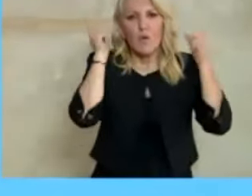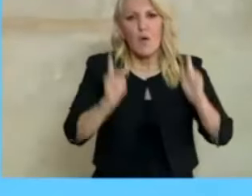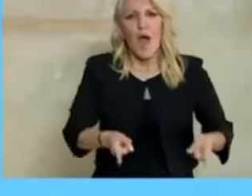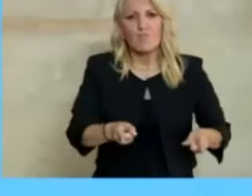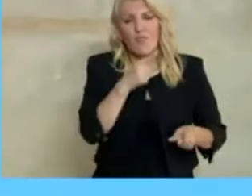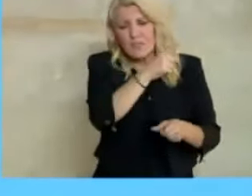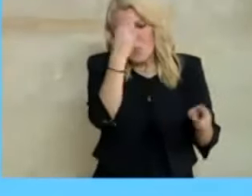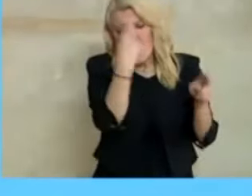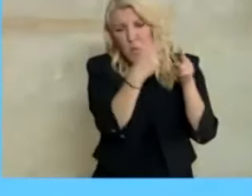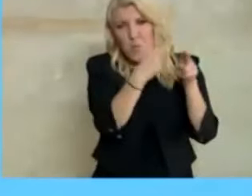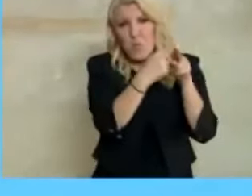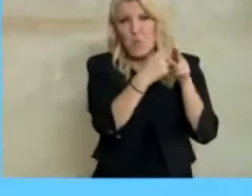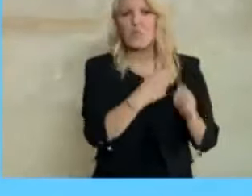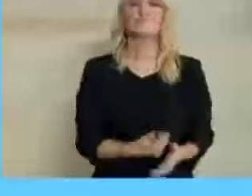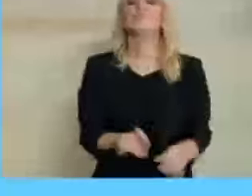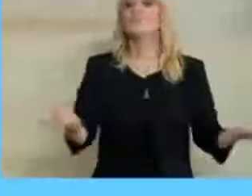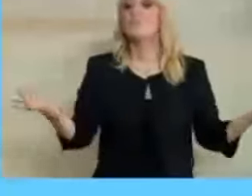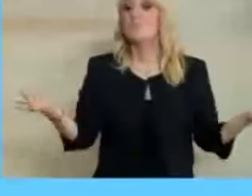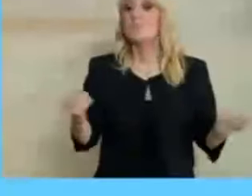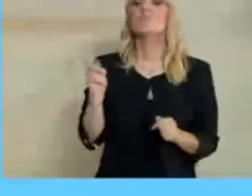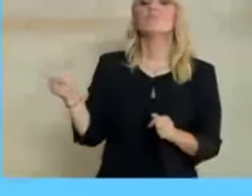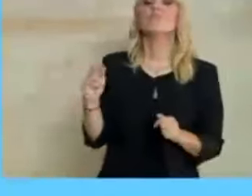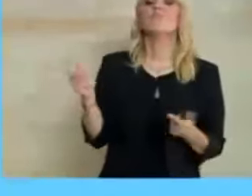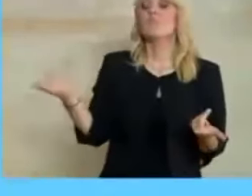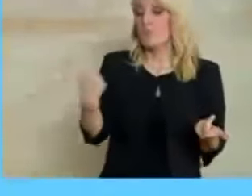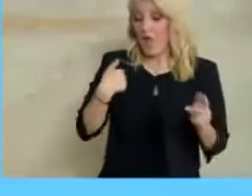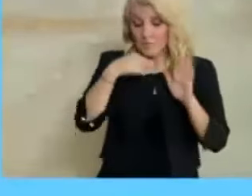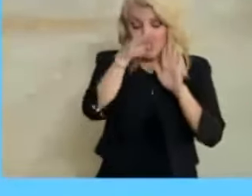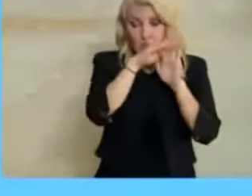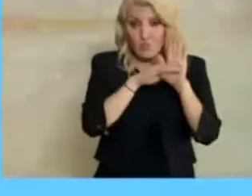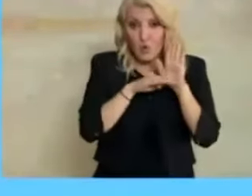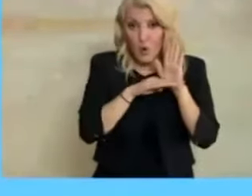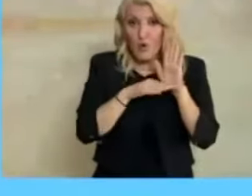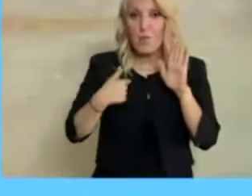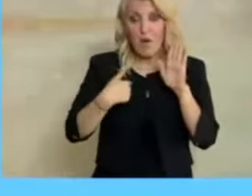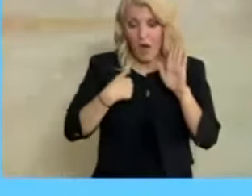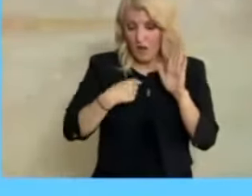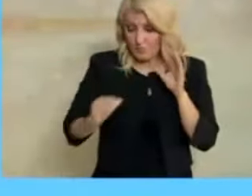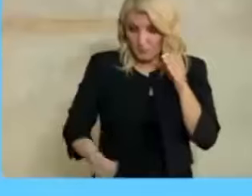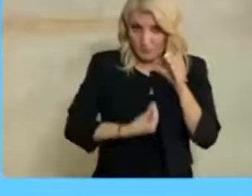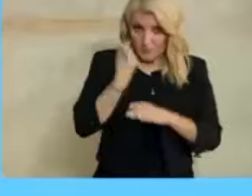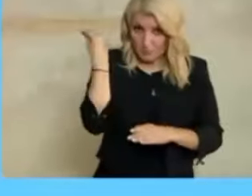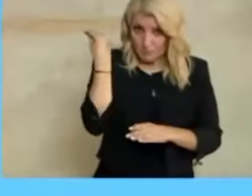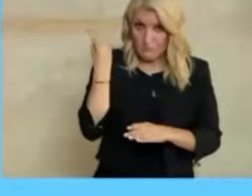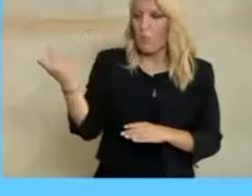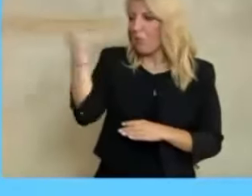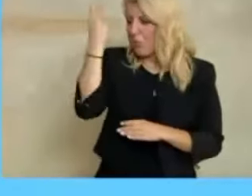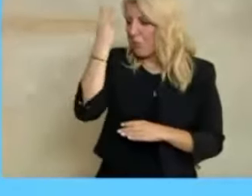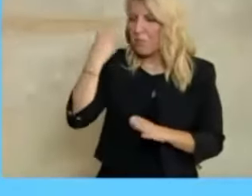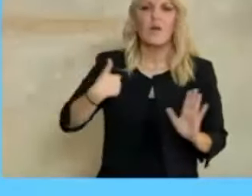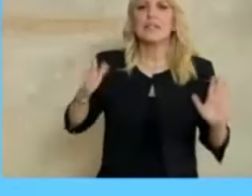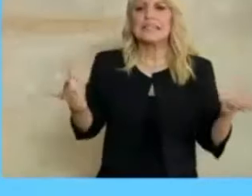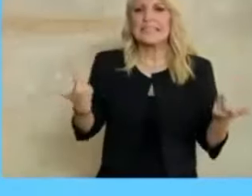κυβέρνηση αποδοκιμασίας, καθυστέρησης, υλοποίησης αυτού του προγράμματος με το οποίο εμείς έχουμε εκλεγεί. Τι θέλετε να κάνουμε,